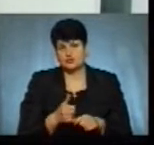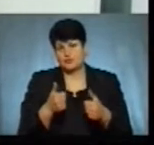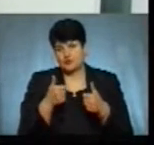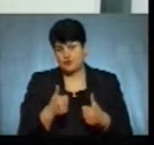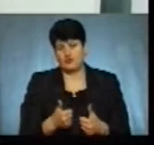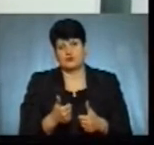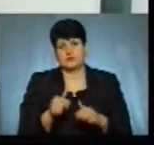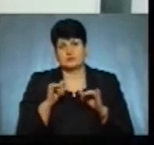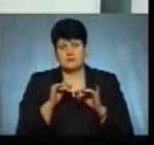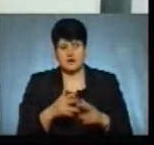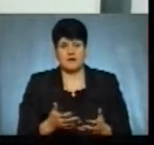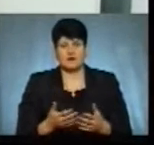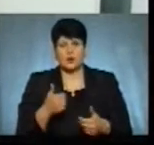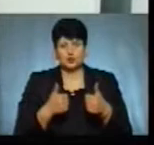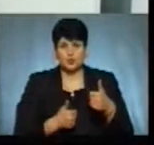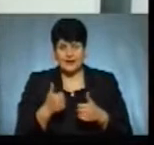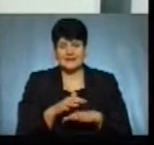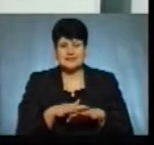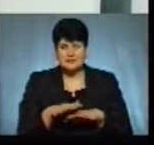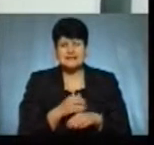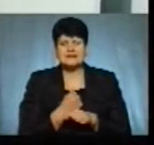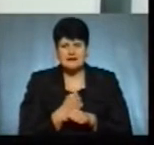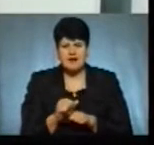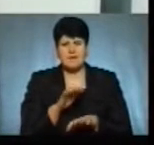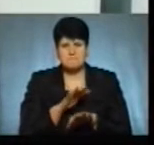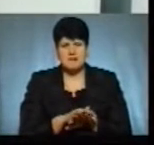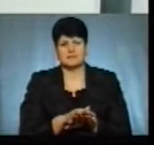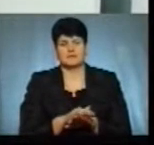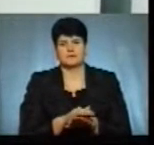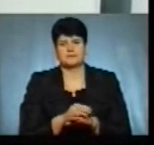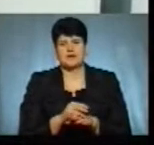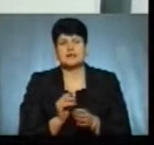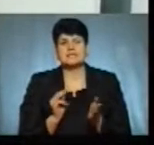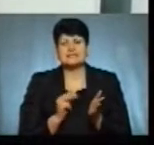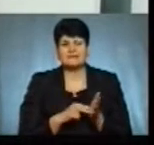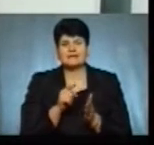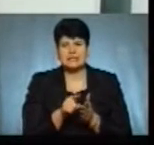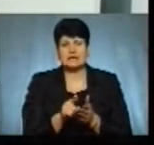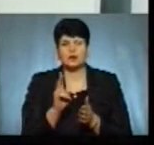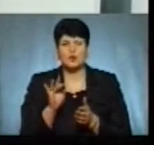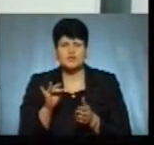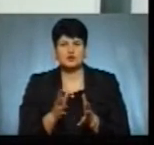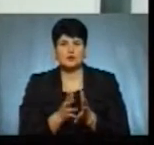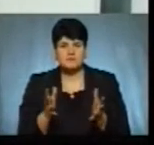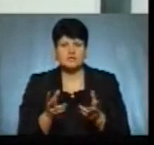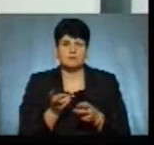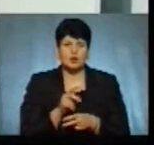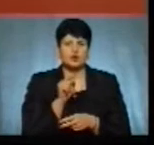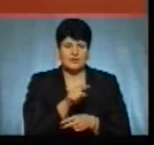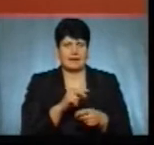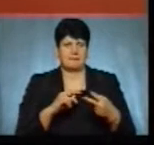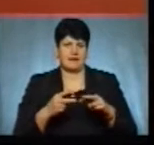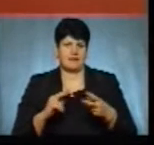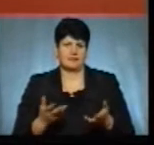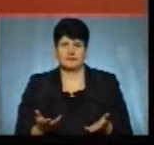економіці. Конкурентне середовище буде спонукати банки ставити такі курси купівлі-продажу валюти, щоб більше до них йшли і більше обмінювали в них.